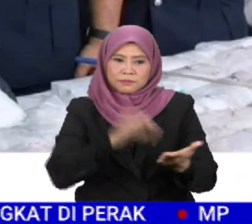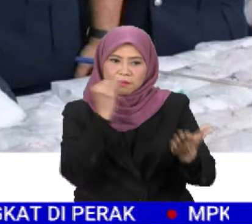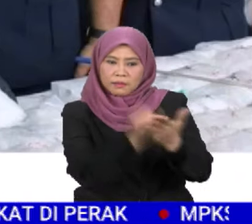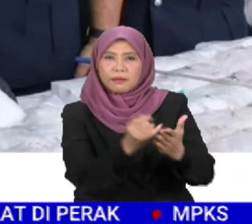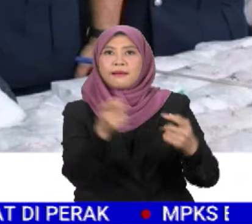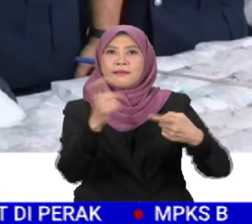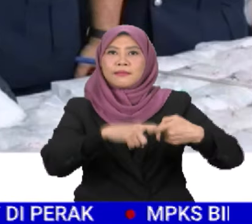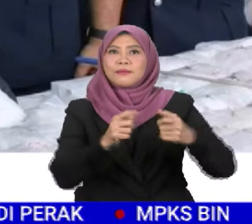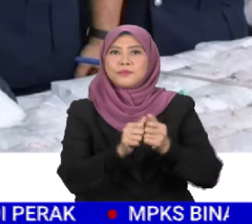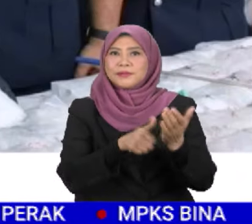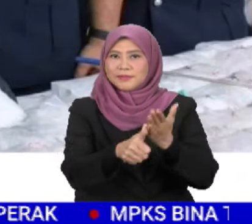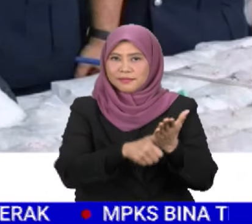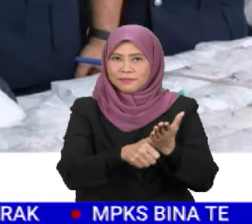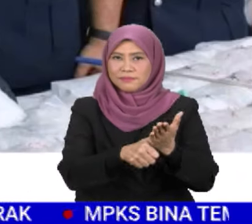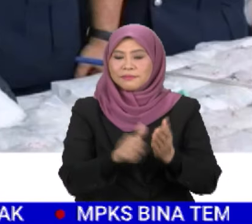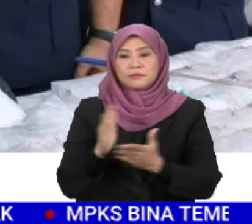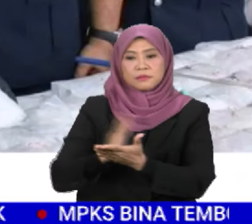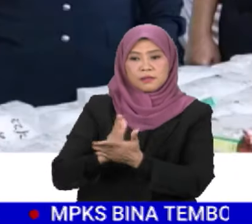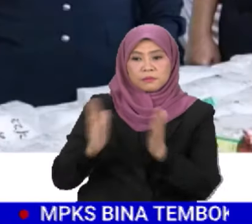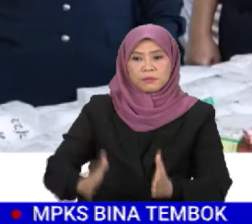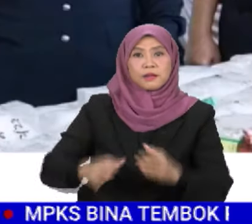berkaitan dada mereka